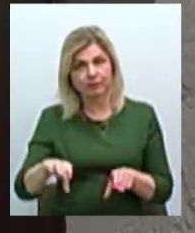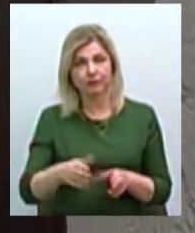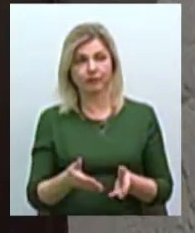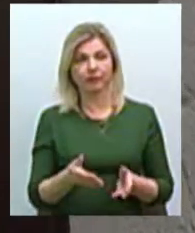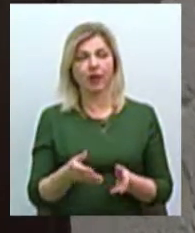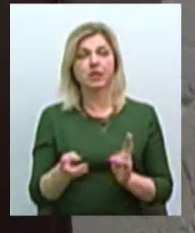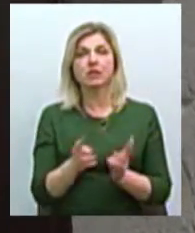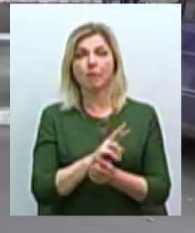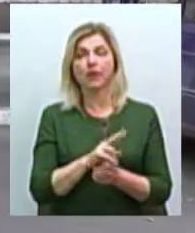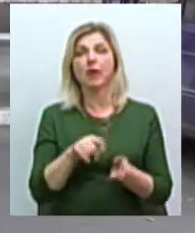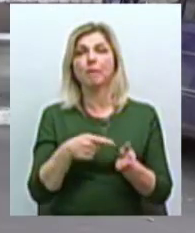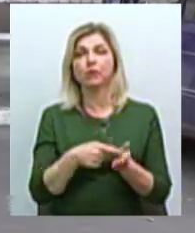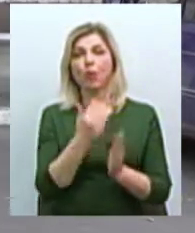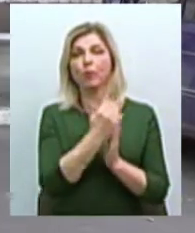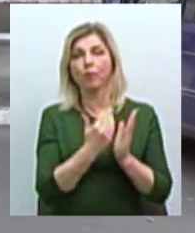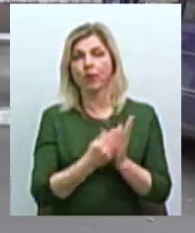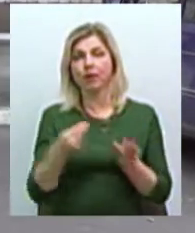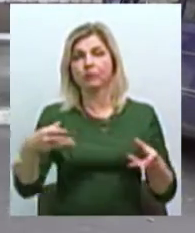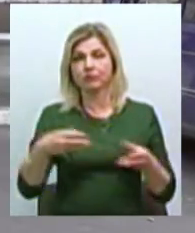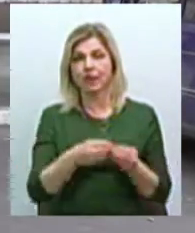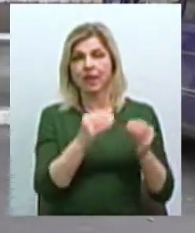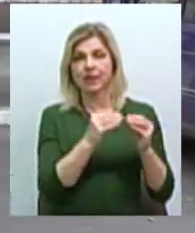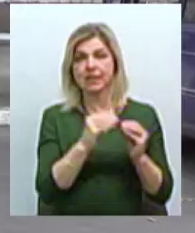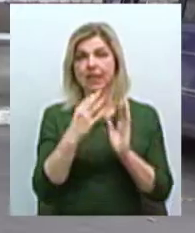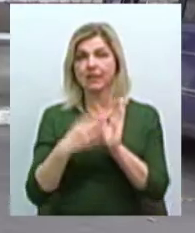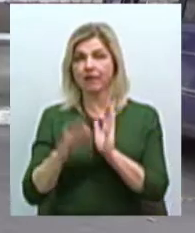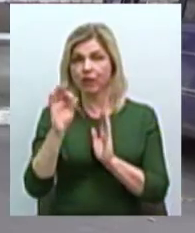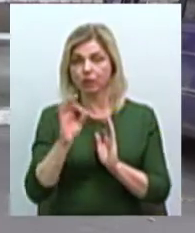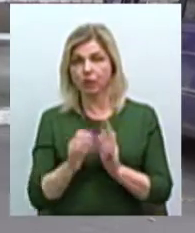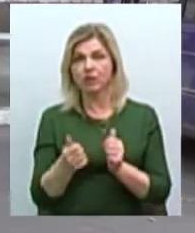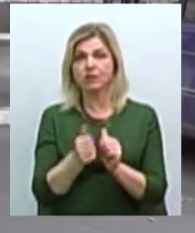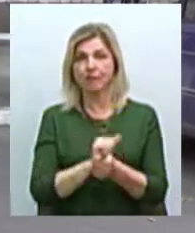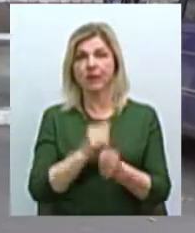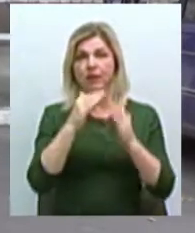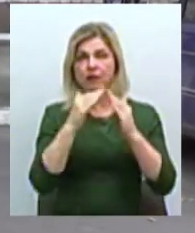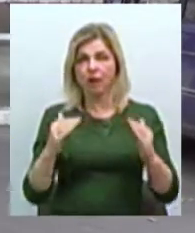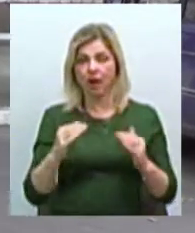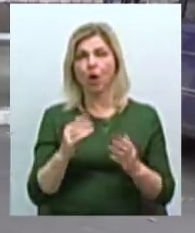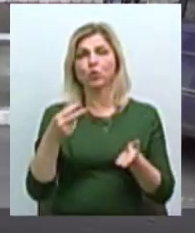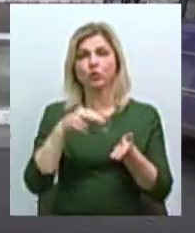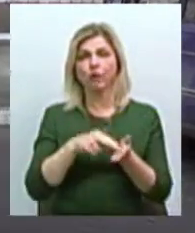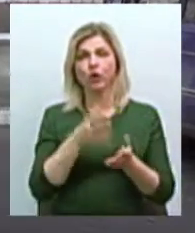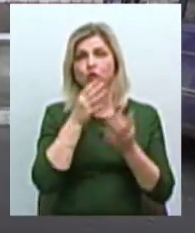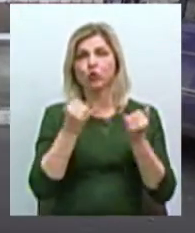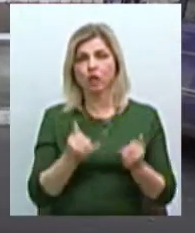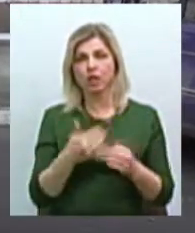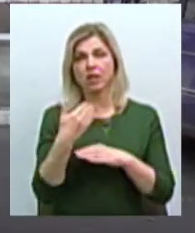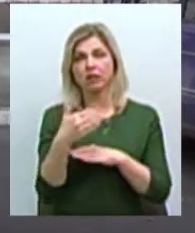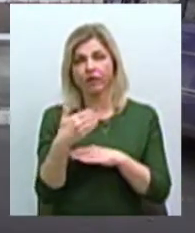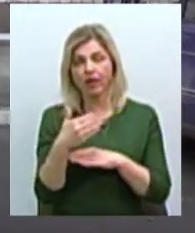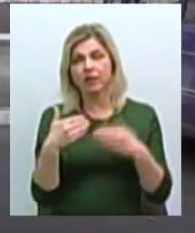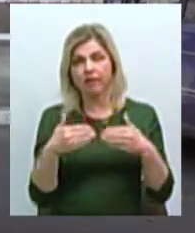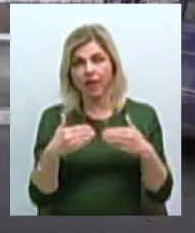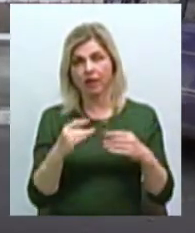за міською програмою співфінансування 10 на 90 замінили дах, встановили сучасні вікна і двері. А зараз